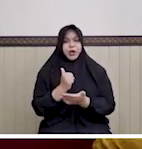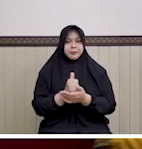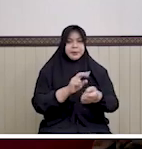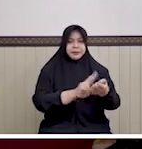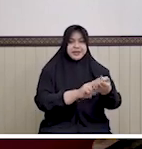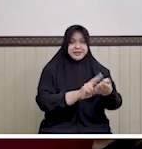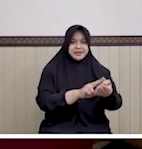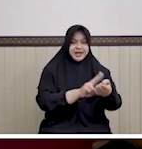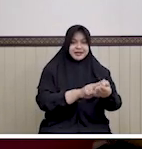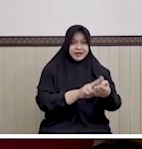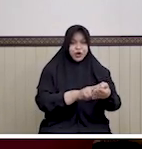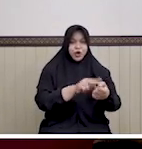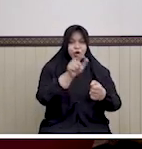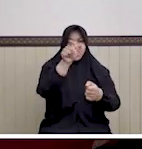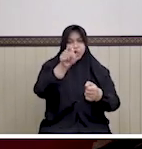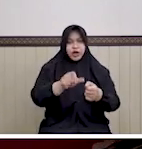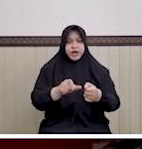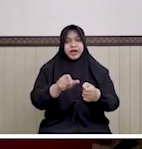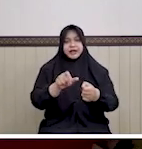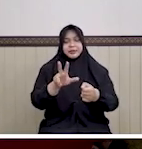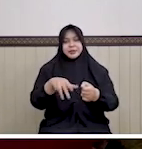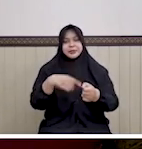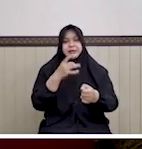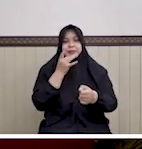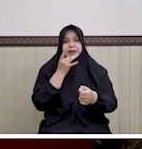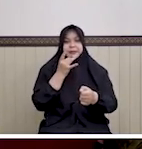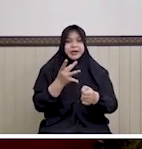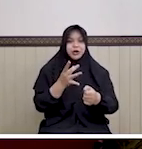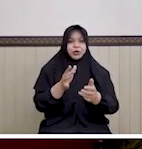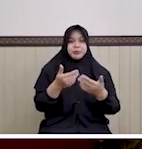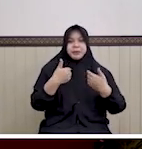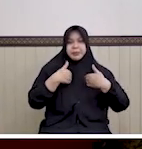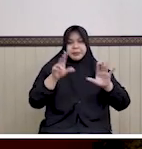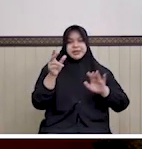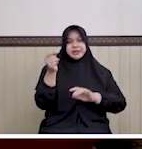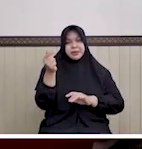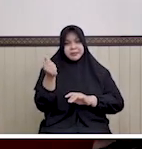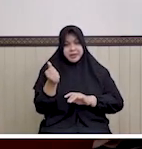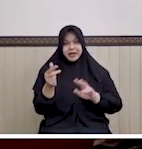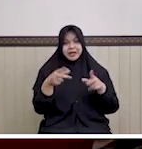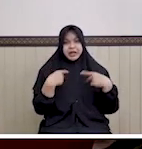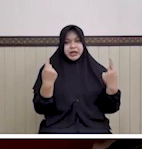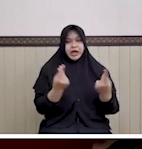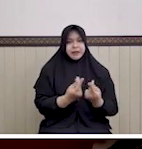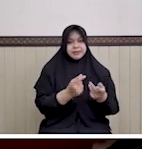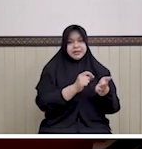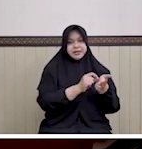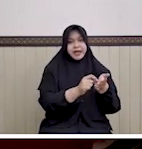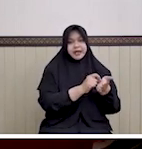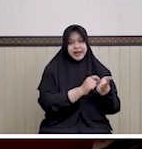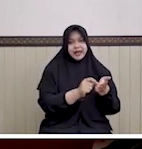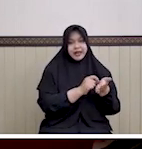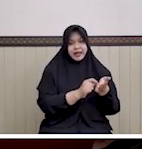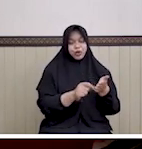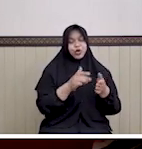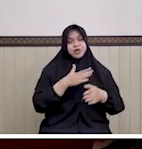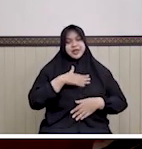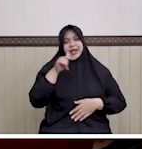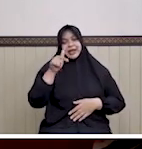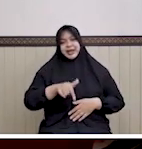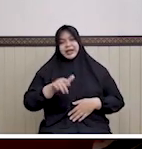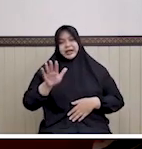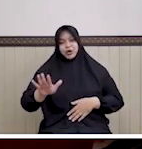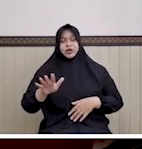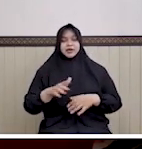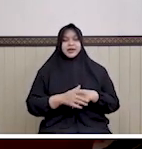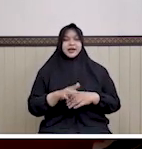ya verifikator nya untuk mendapatkan rekomendasi pembebasan biaya itu ada di kami sekretariat jadi tidak saya Oh ini yang yo